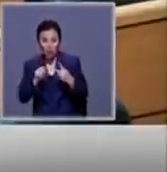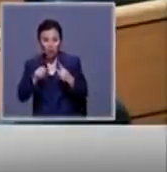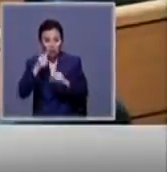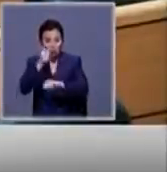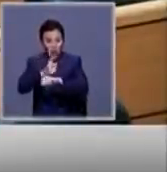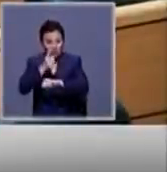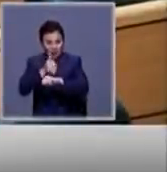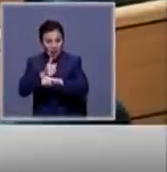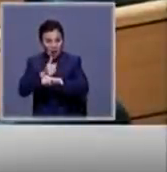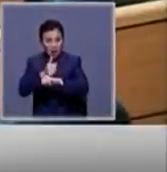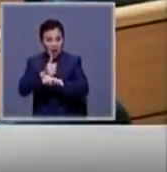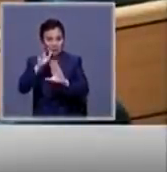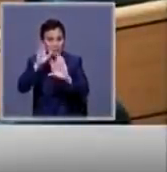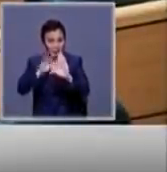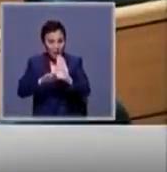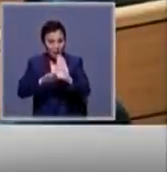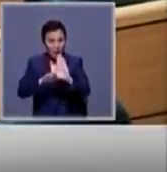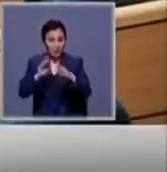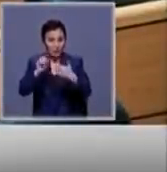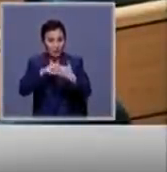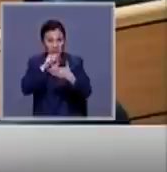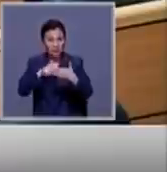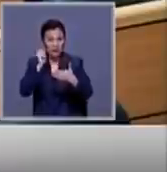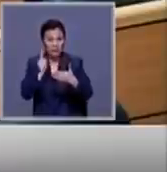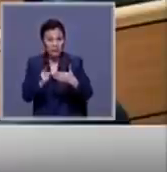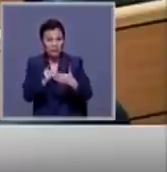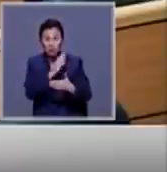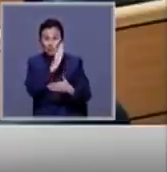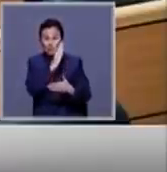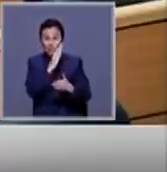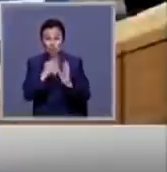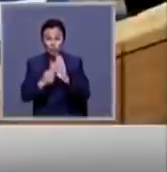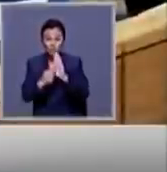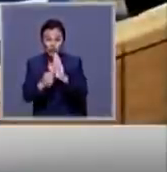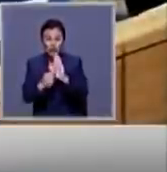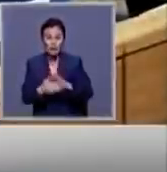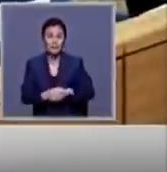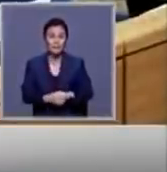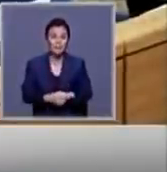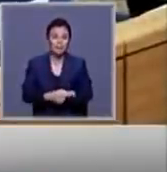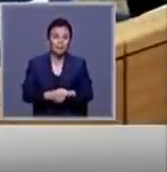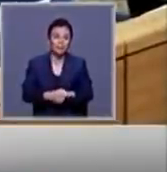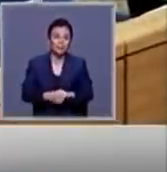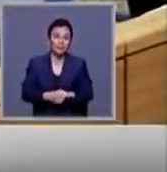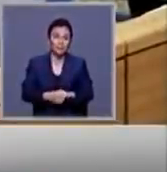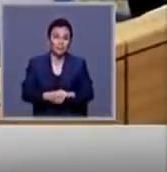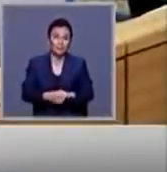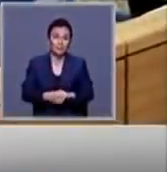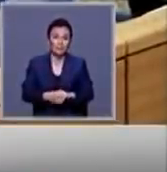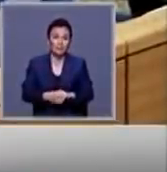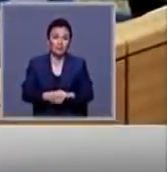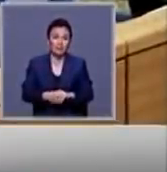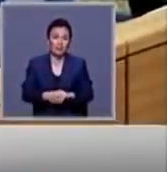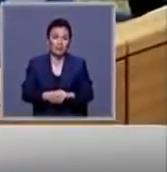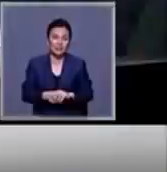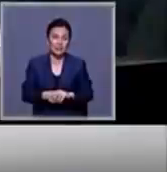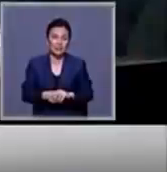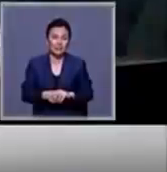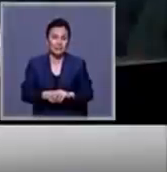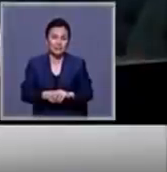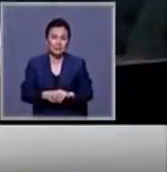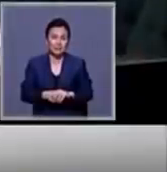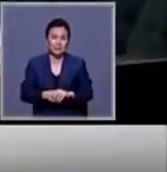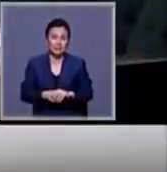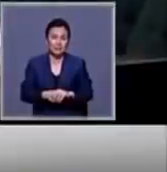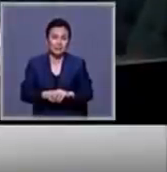คสช.ลงเลือกตั้งจริงใช่ไหมฮะลงอยู่ไปลงไปแขวนอยู่ในชื่อของของลงไปอยู่ในหนึ่งสามชื่อของพรรคใดพรร